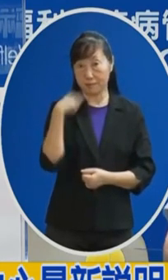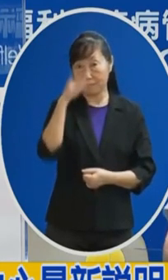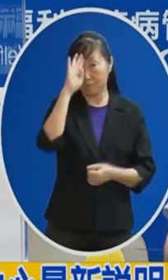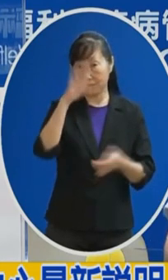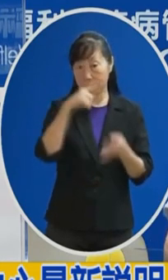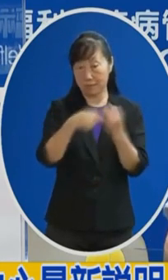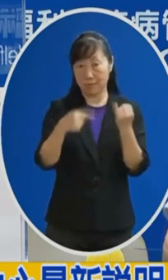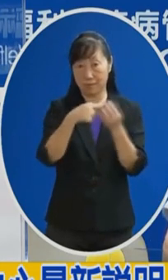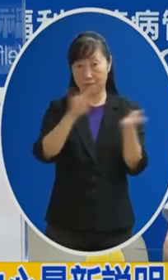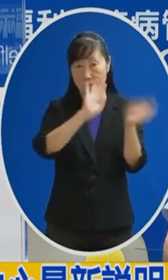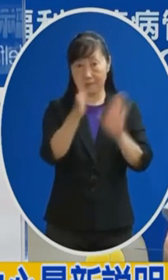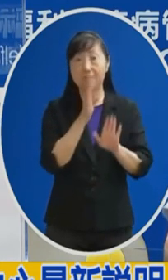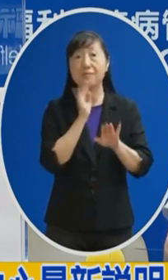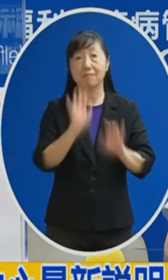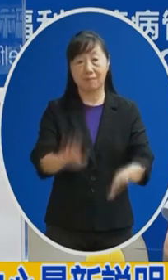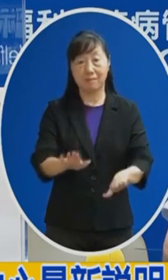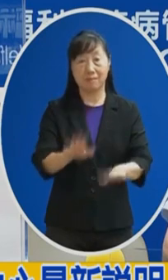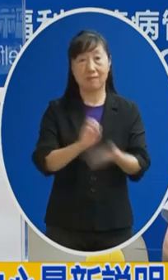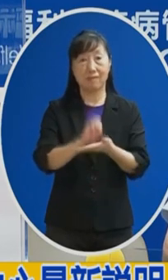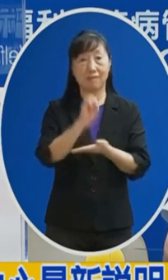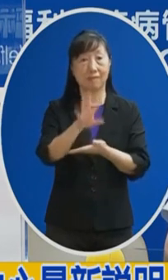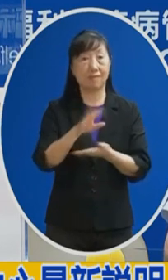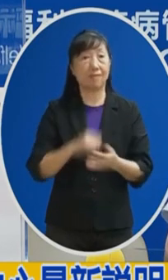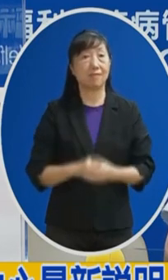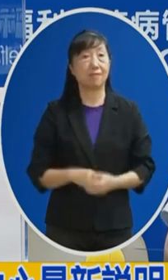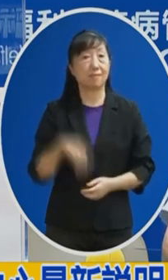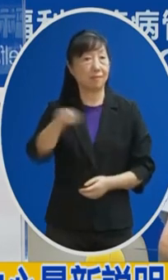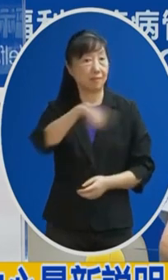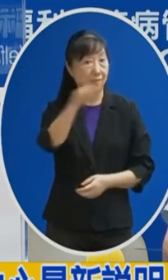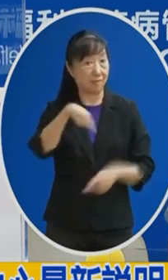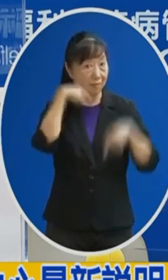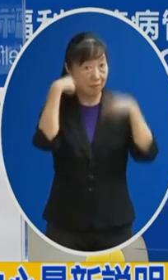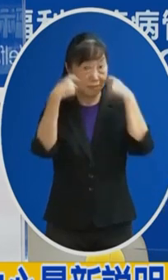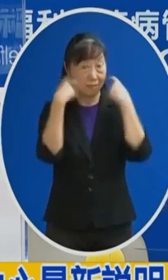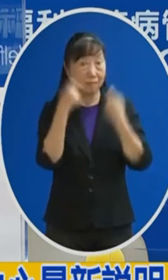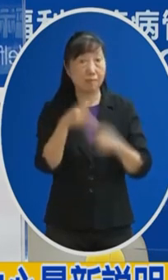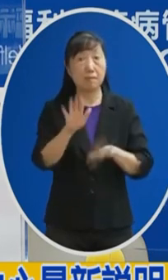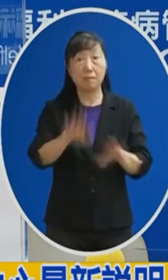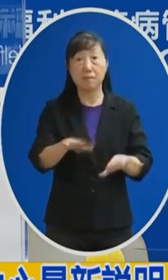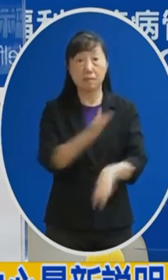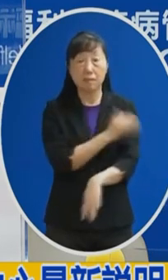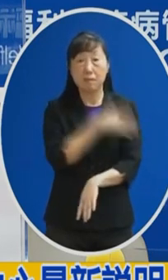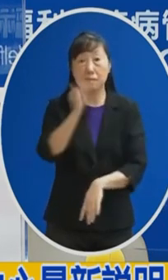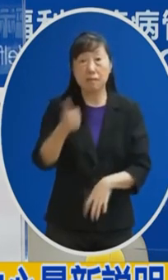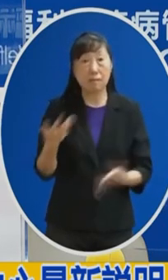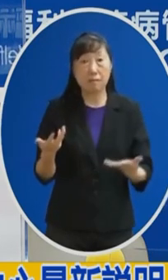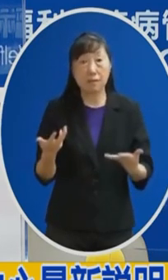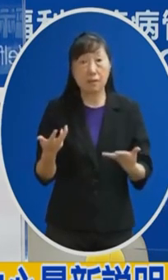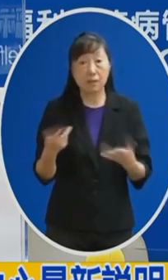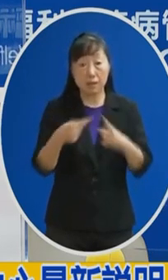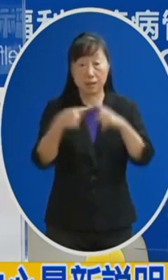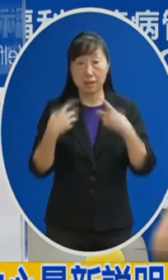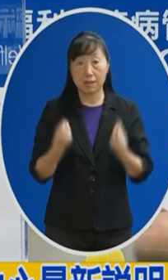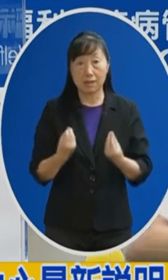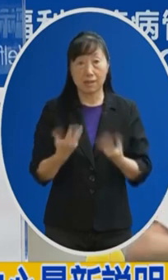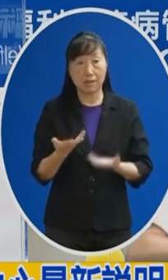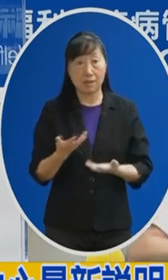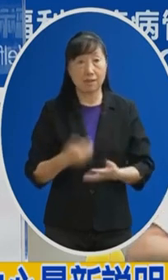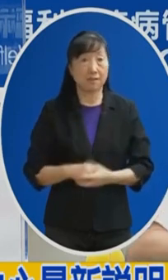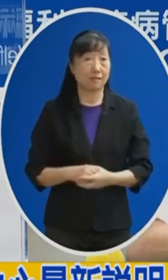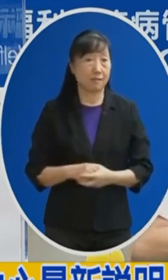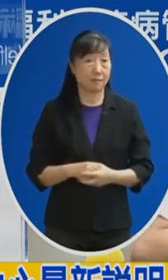的状况先跟大家做说明。那大家一定很好奇，为什么今天指挥官没有亲自来主